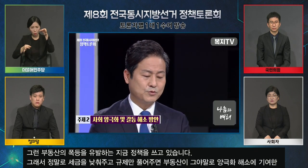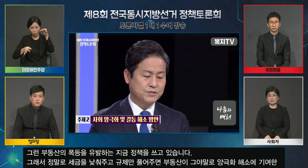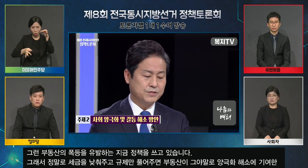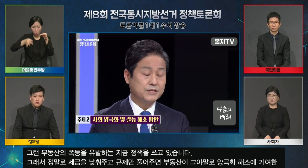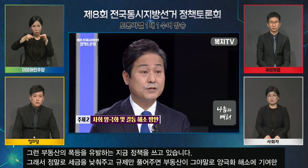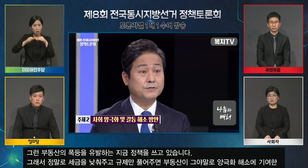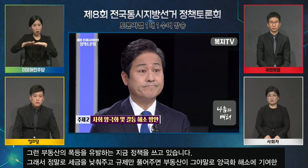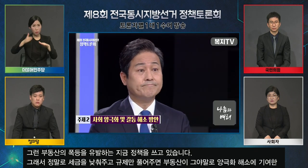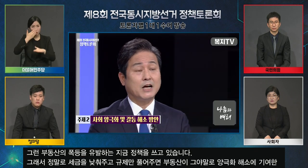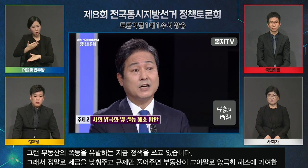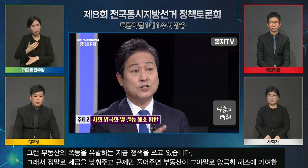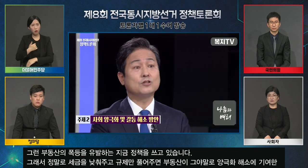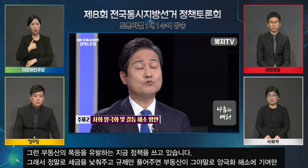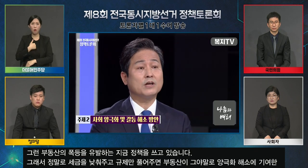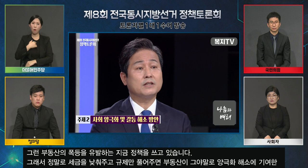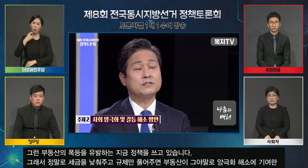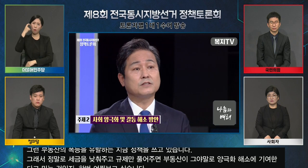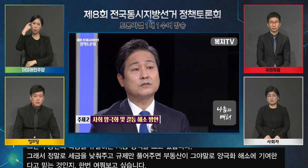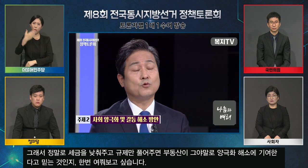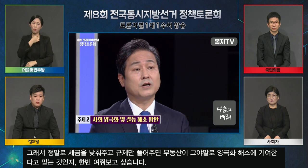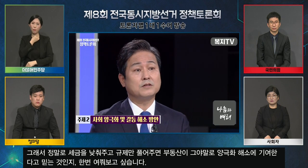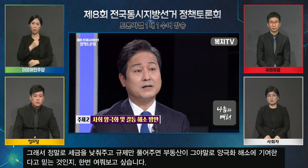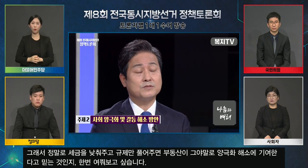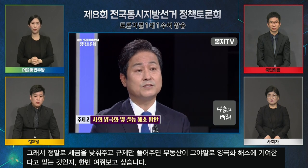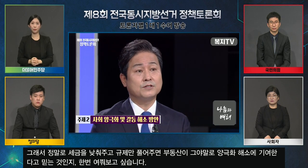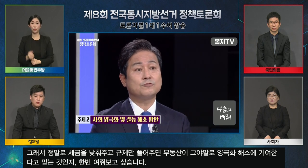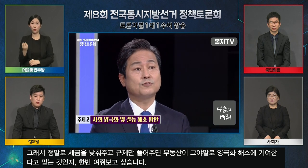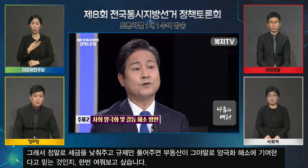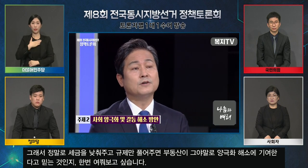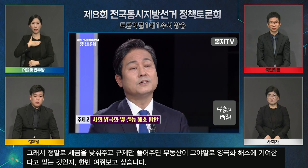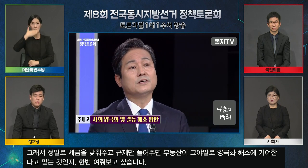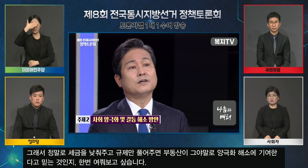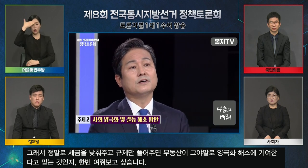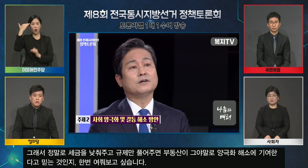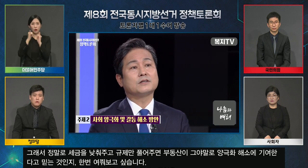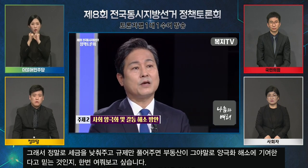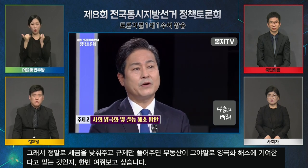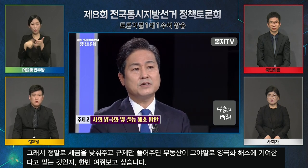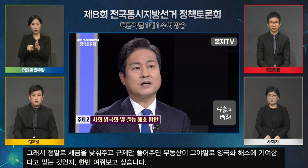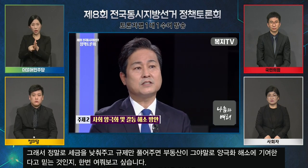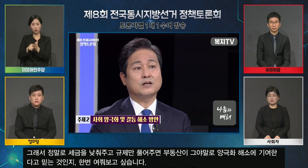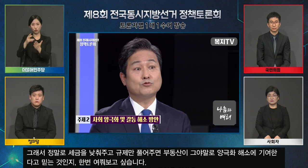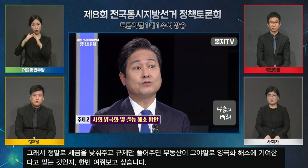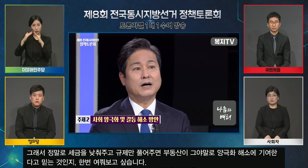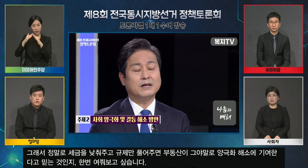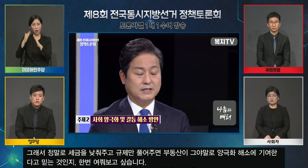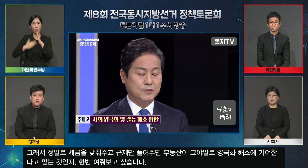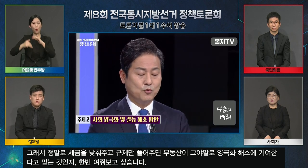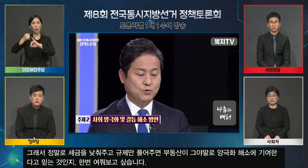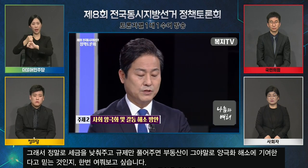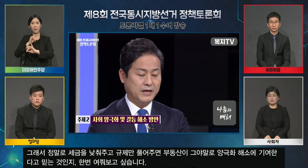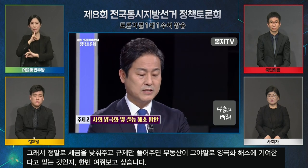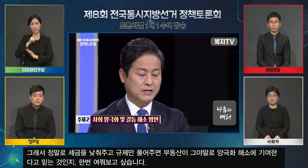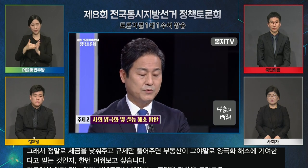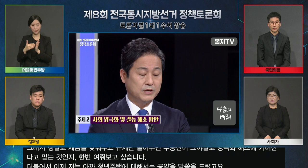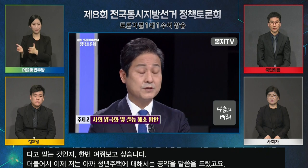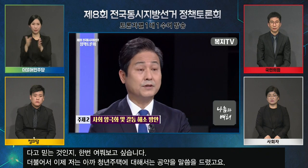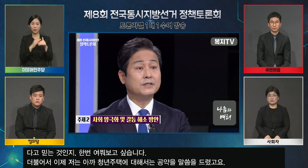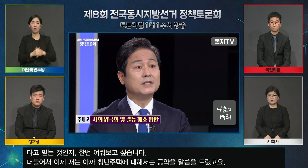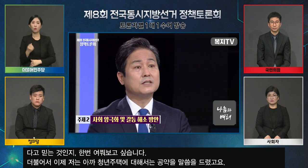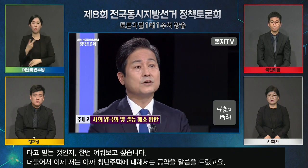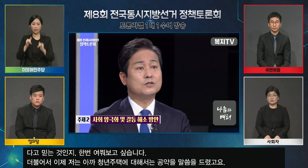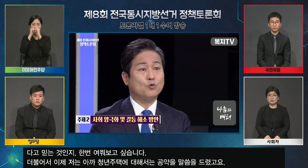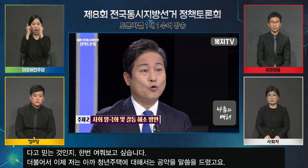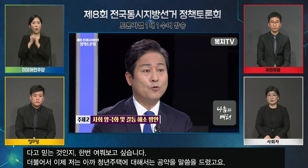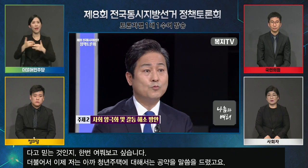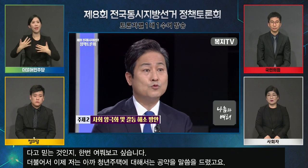더불어서 이제 저는 아까 청년주택에 대해서는 공약을 말씀을 드렸고요. 사회적 약자가 누구나 기본권을 행사하기 위해서